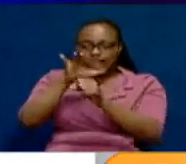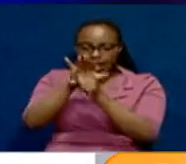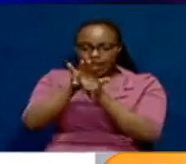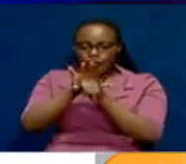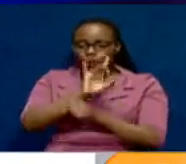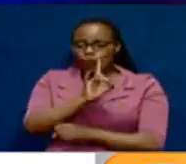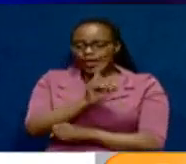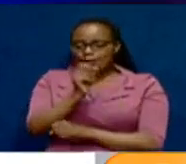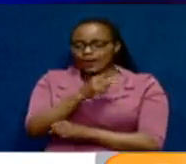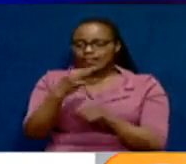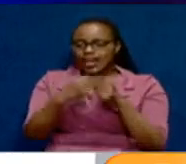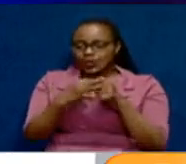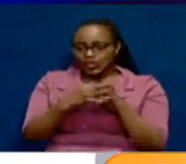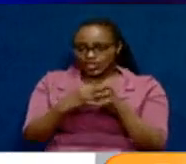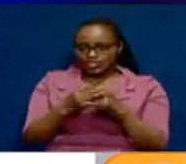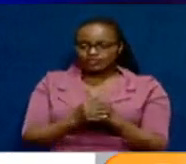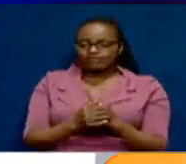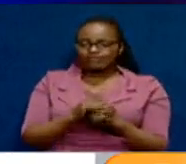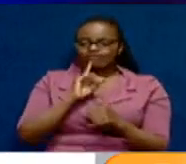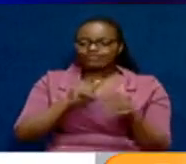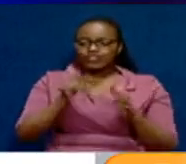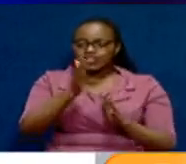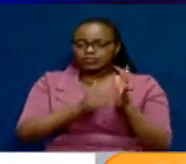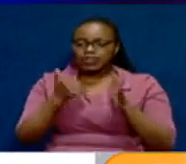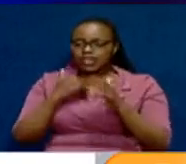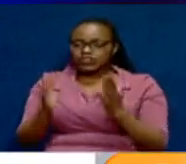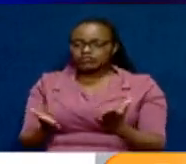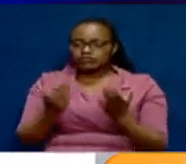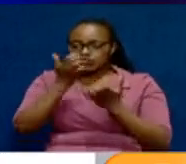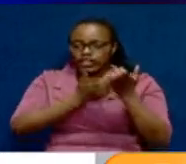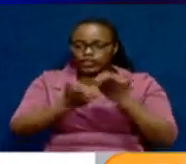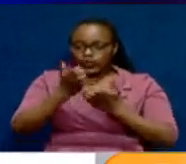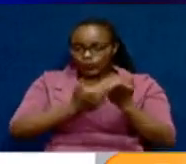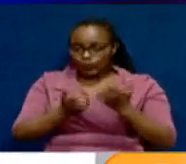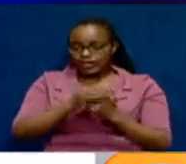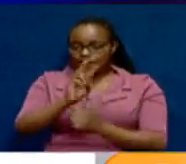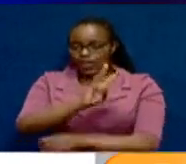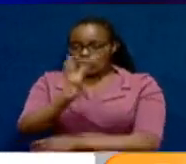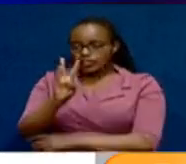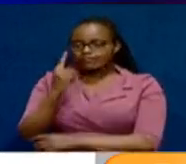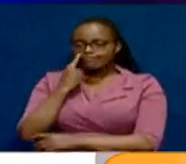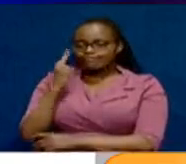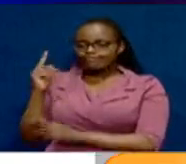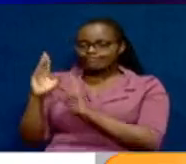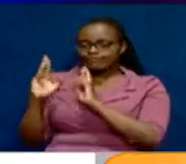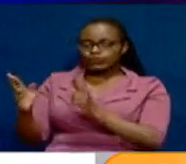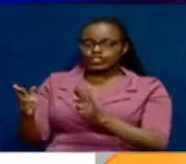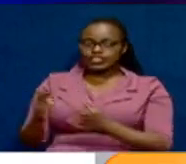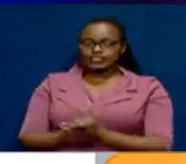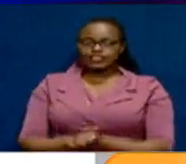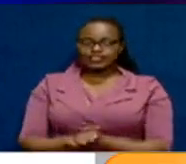ifikapo Agosti 9. Odinga amesema ana mpango wa kufufua uchumi wa eneo la Magharibi kama anavyotuarifu Steven Leto.